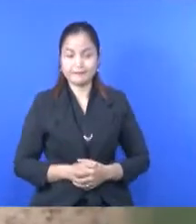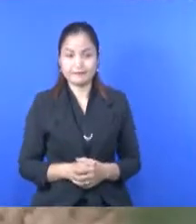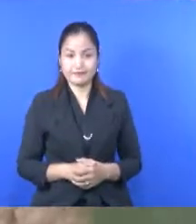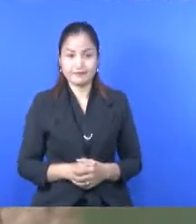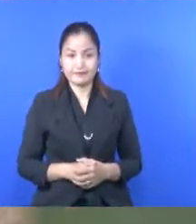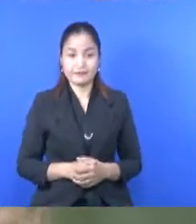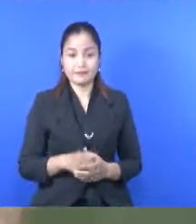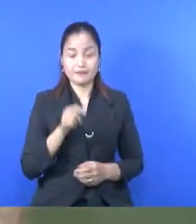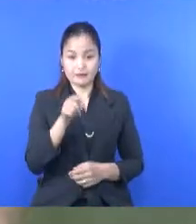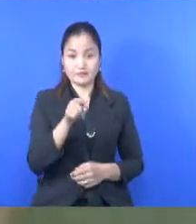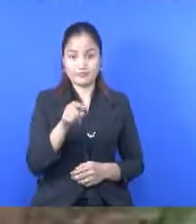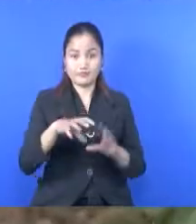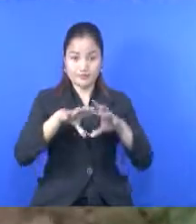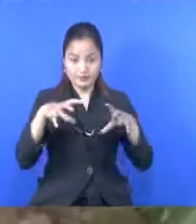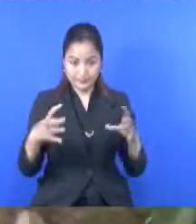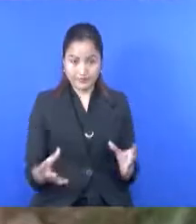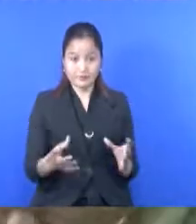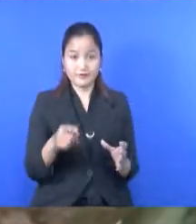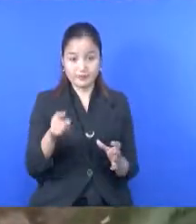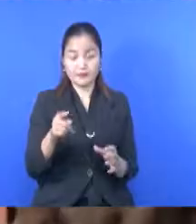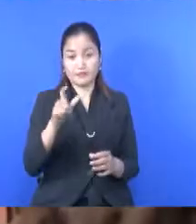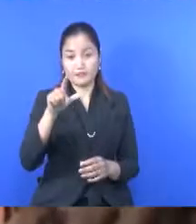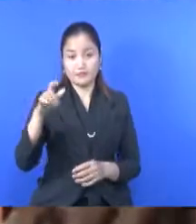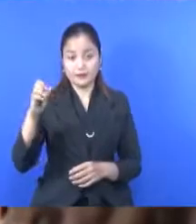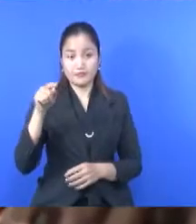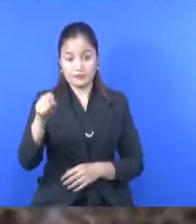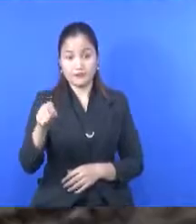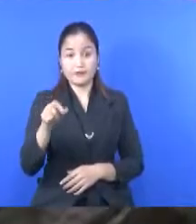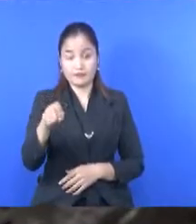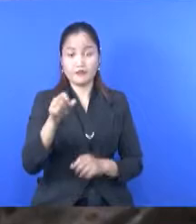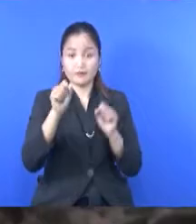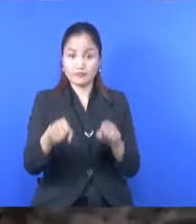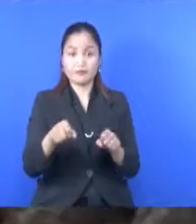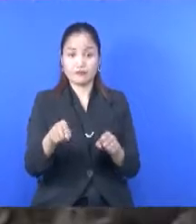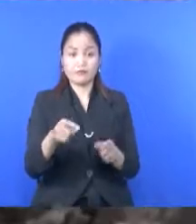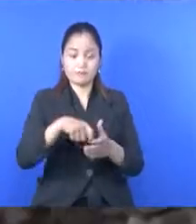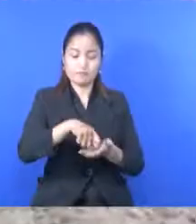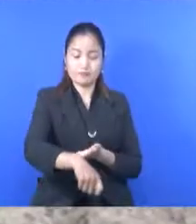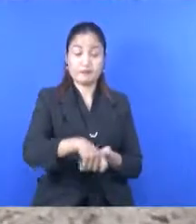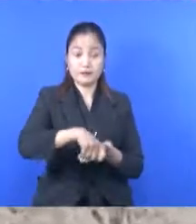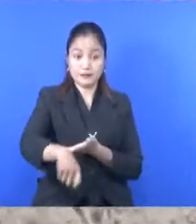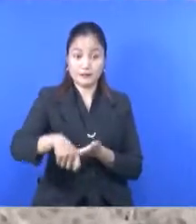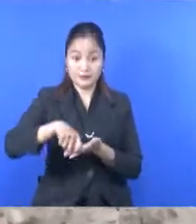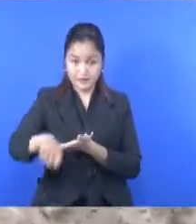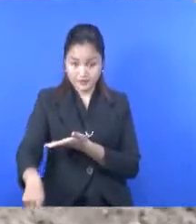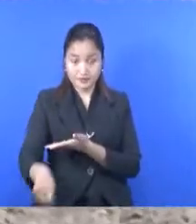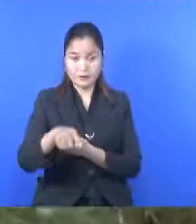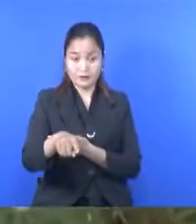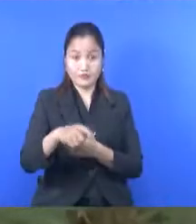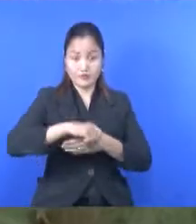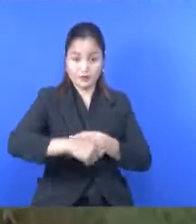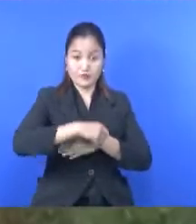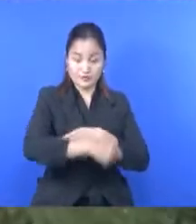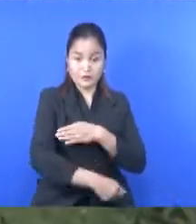cầm hồn HLH Cambodia Co Ltd ដែលជាក្រុមហ៊ុនដាំដំណាំដំឡូងមីនិងកែច្នៃដំឡូងមីស្រស់ដ៏ធំ